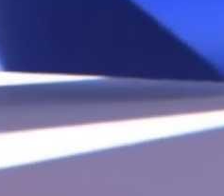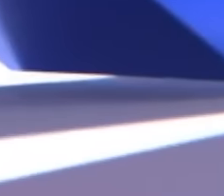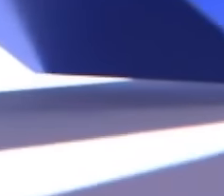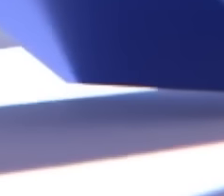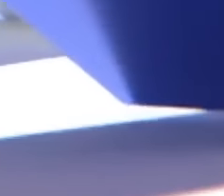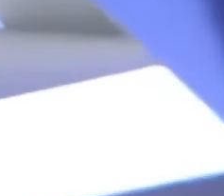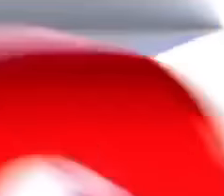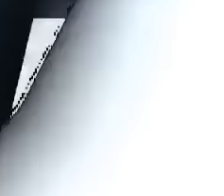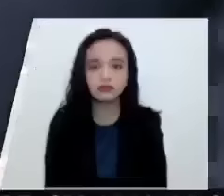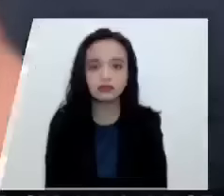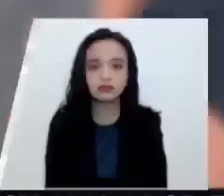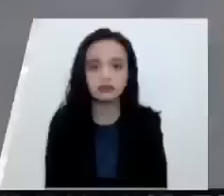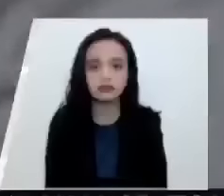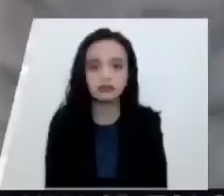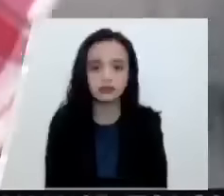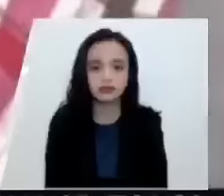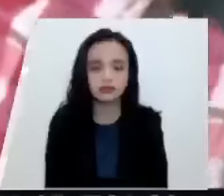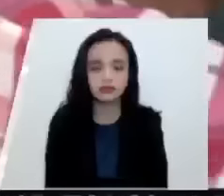Mindanao.